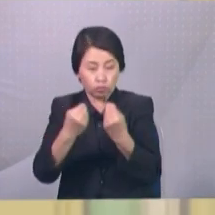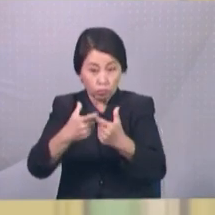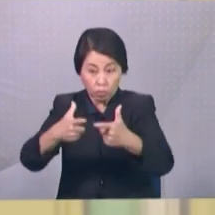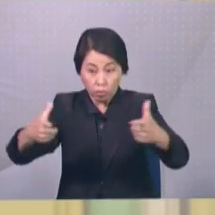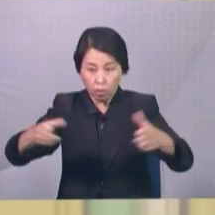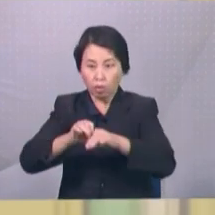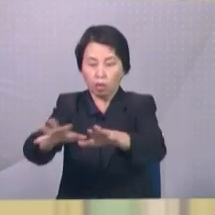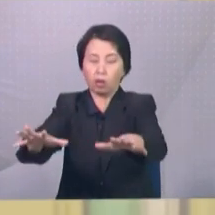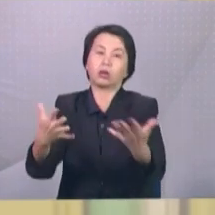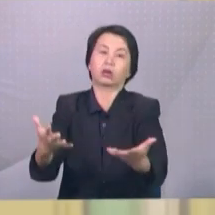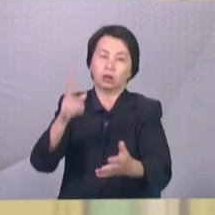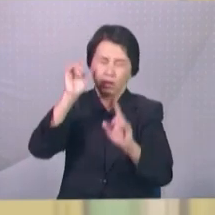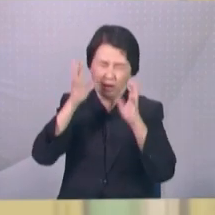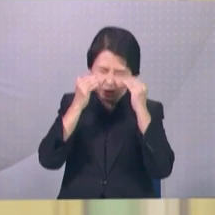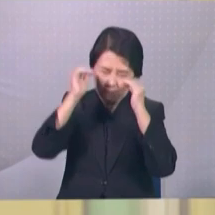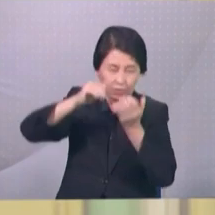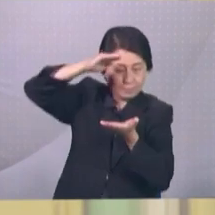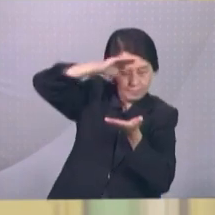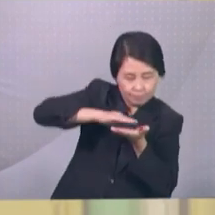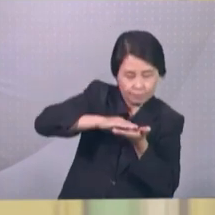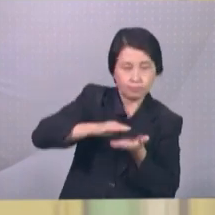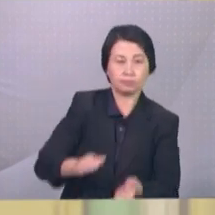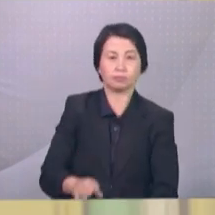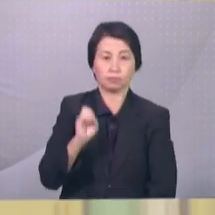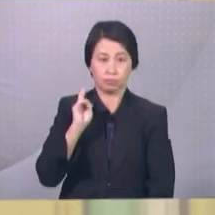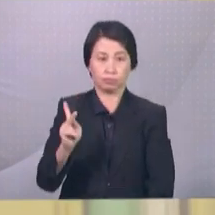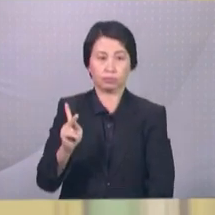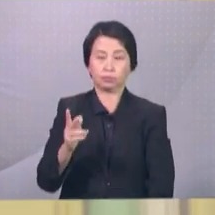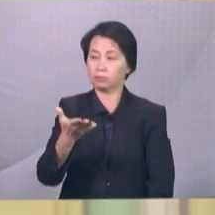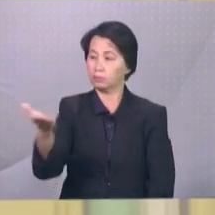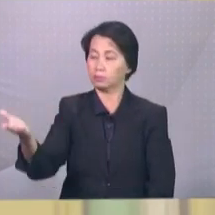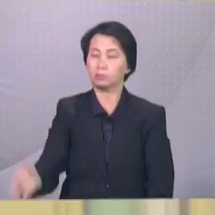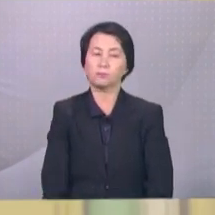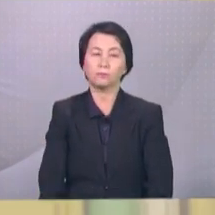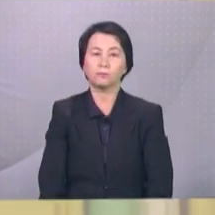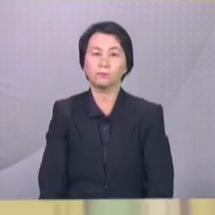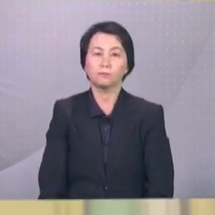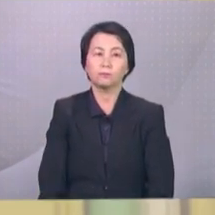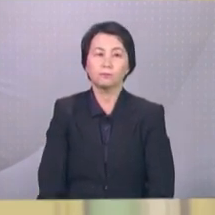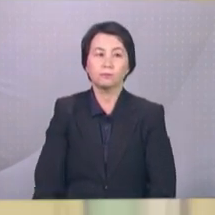ini dapat diminimumkan. Okey? Ada lagi? Yes, silakan.